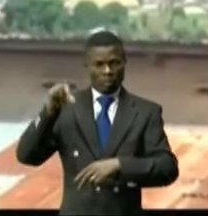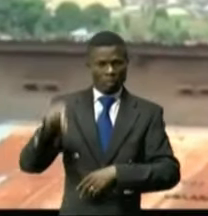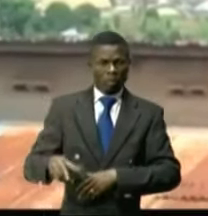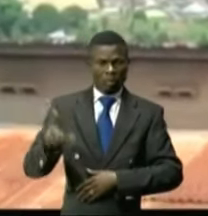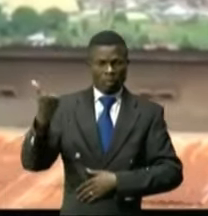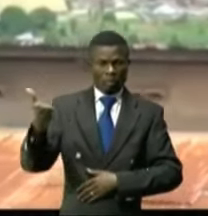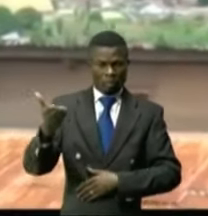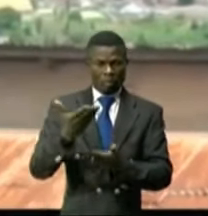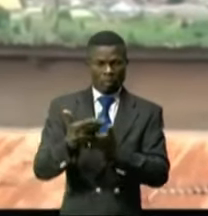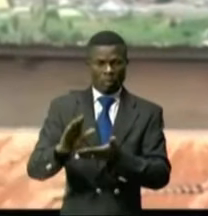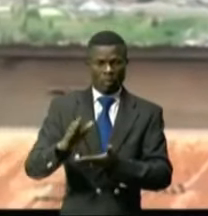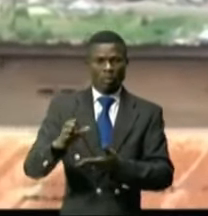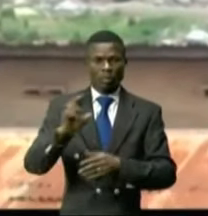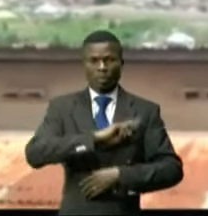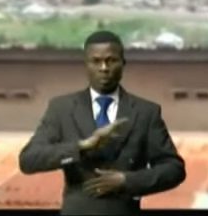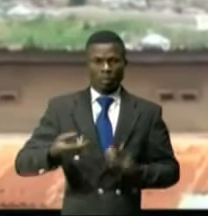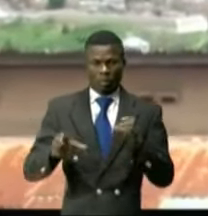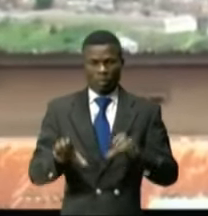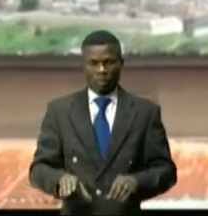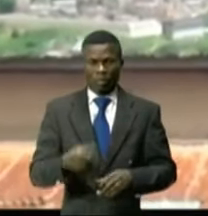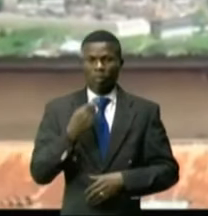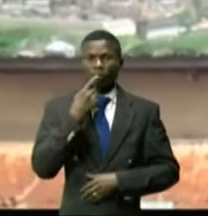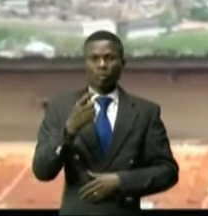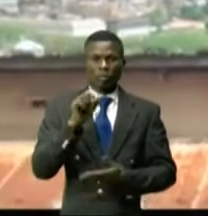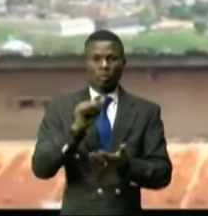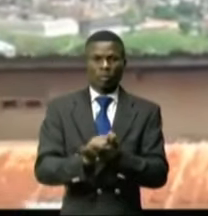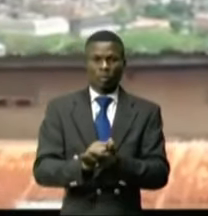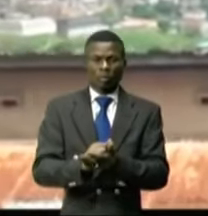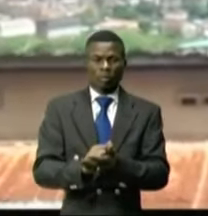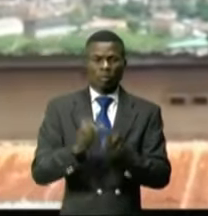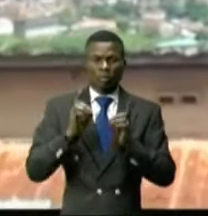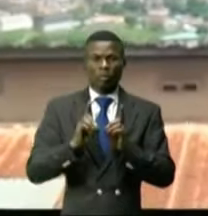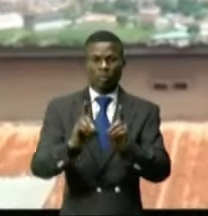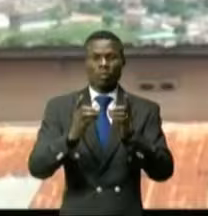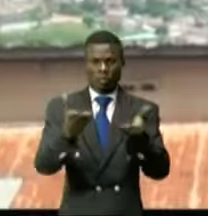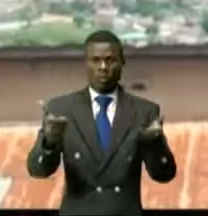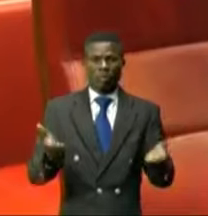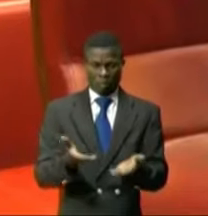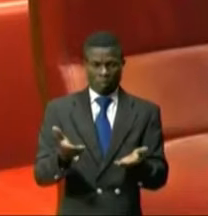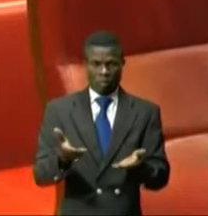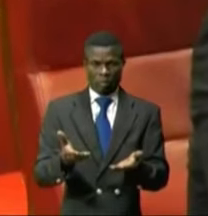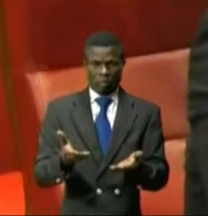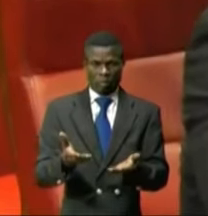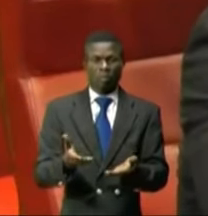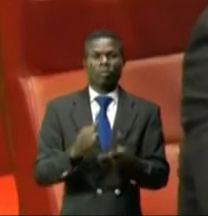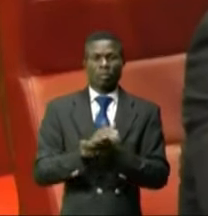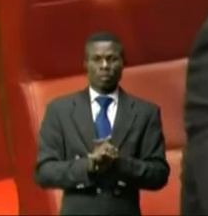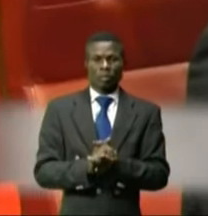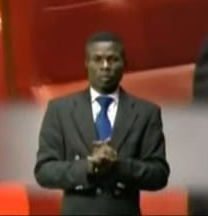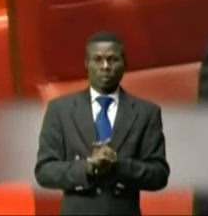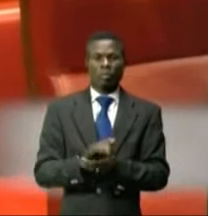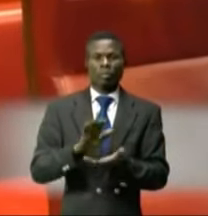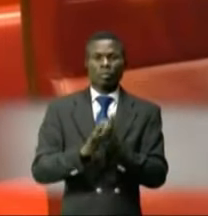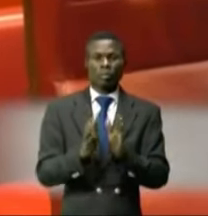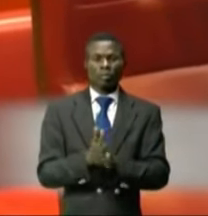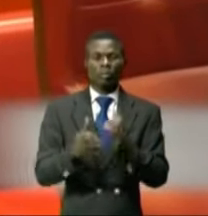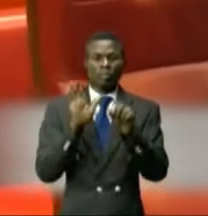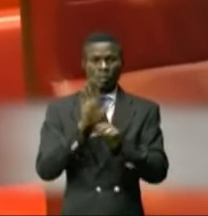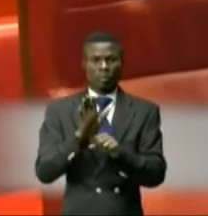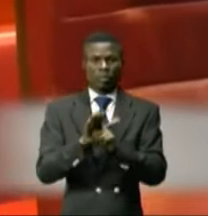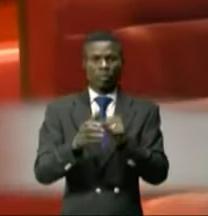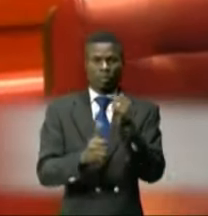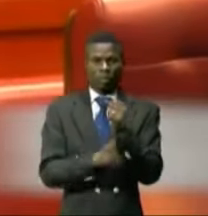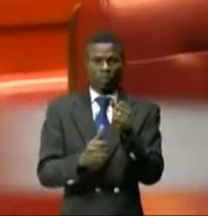la République démocratique du Congo. Je l'ai dit du haut de cette tribune, de cela plus d'une année, il y a eu des gens qui ont